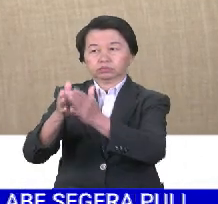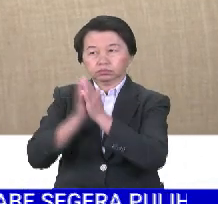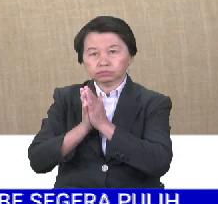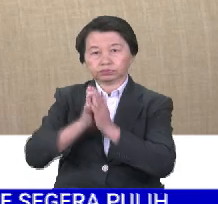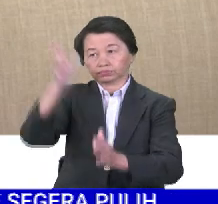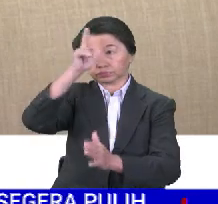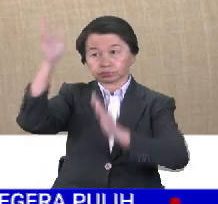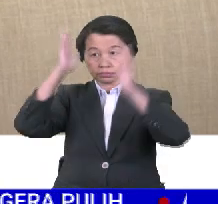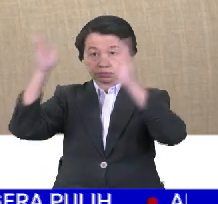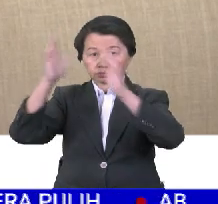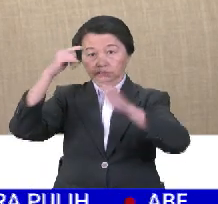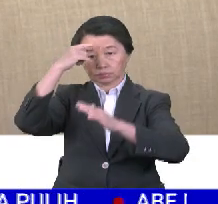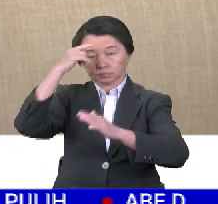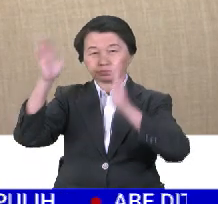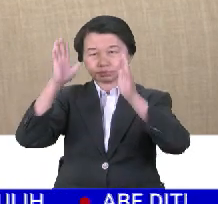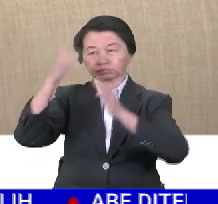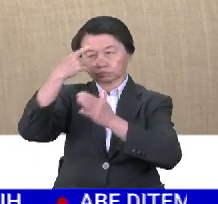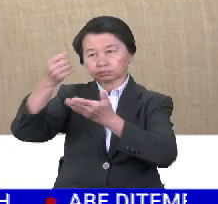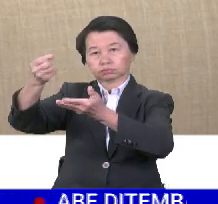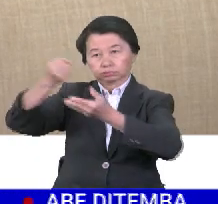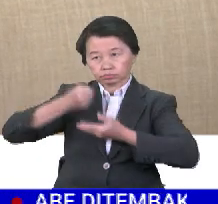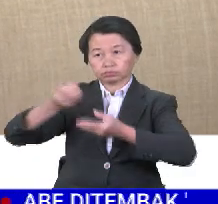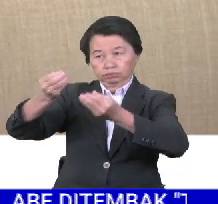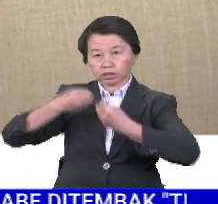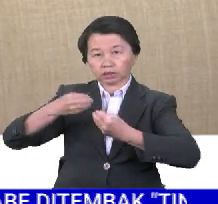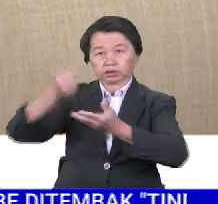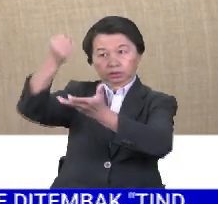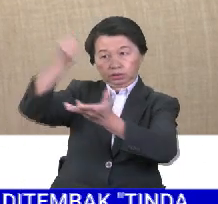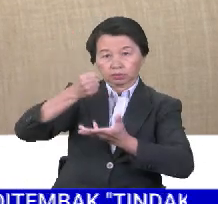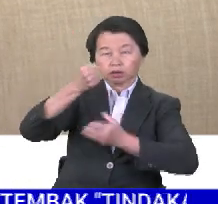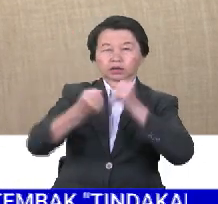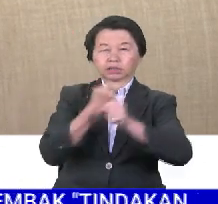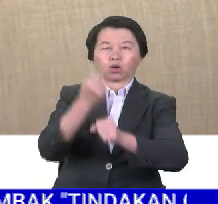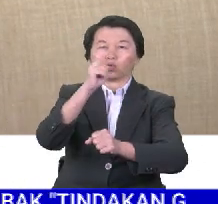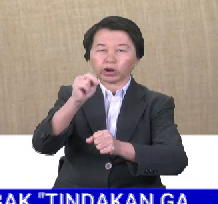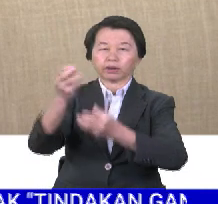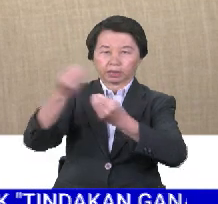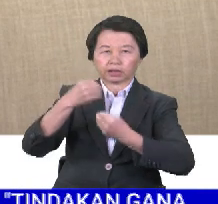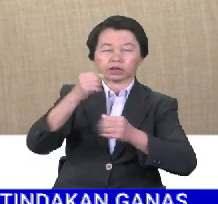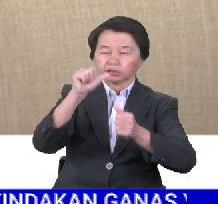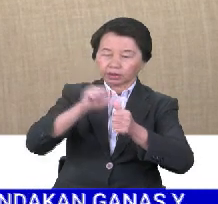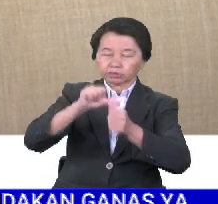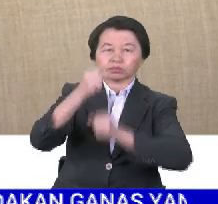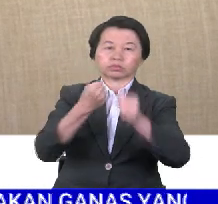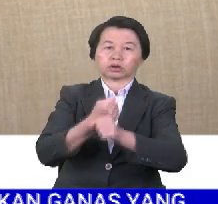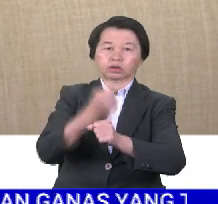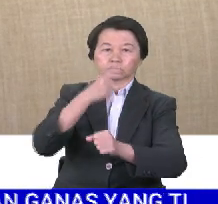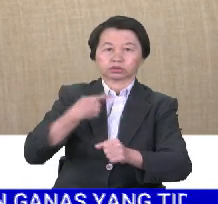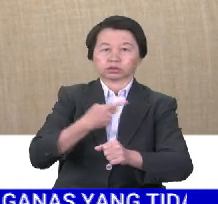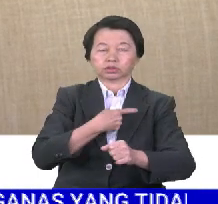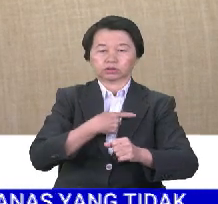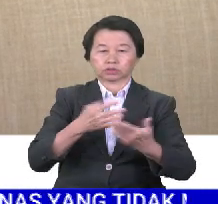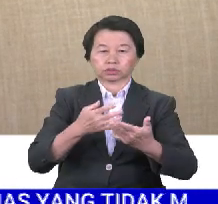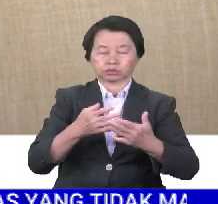Kerajaan Jabatan agar dapat memberikan peruntukan tahunan untuk kita terokai